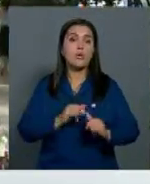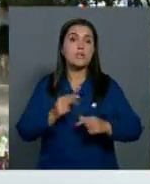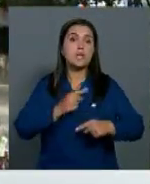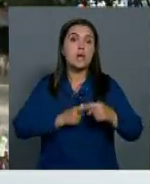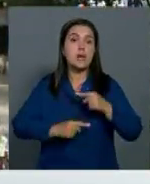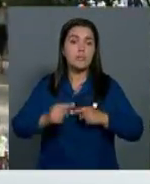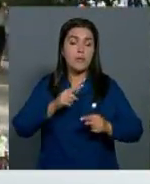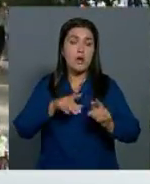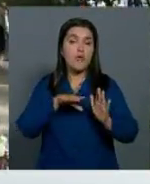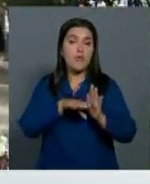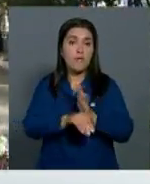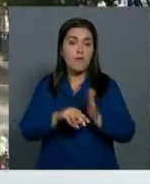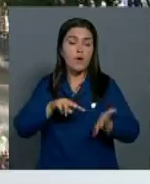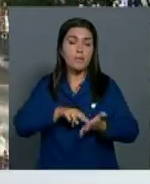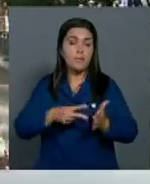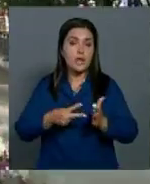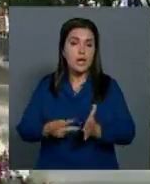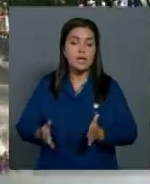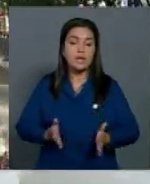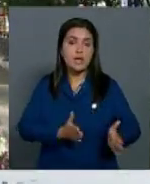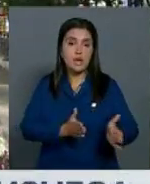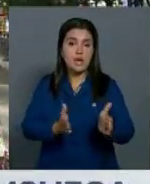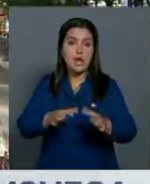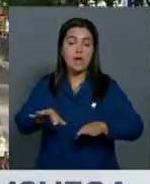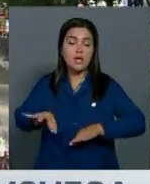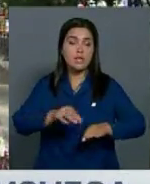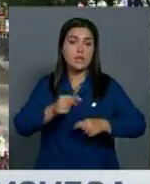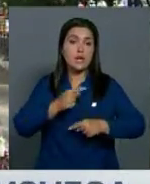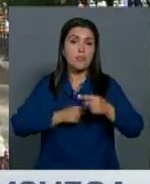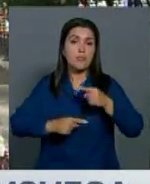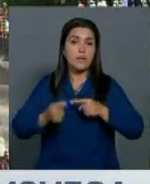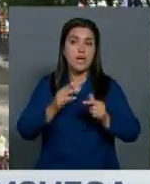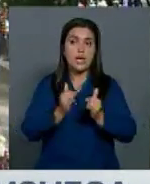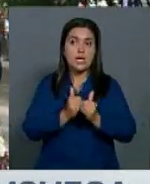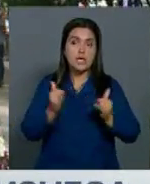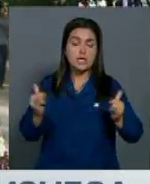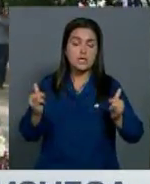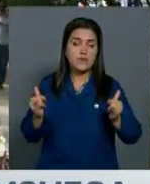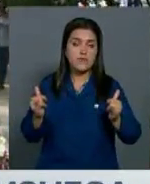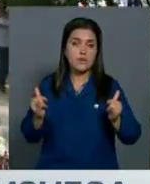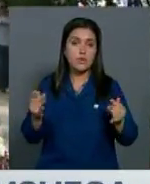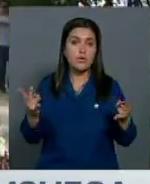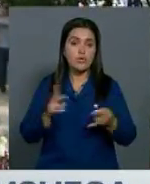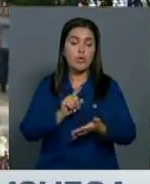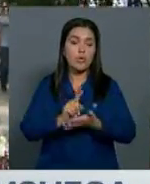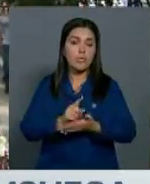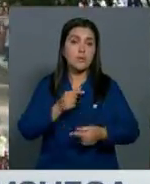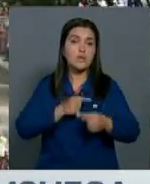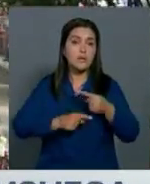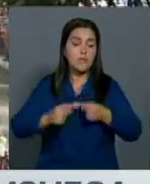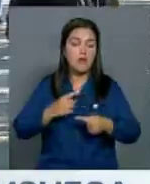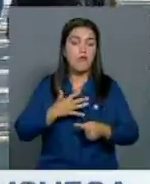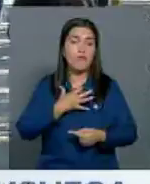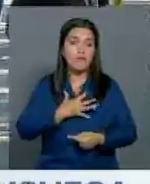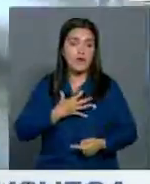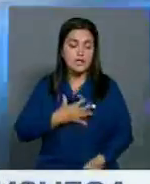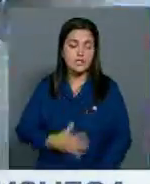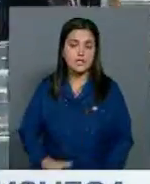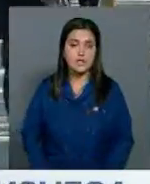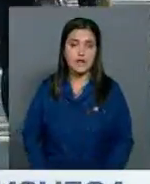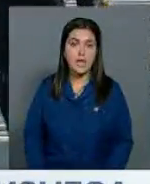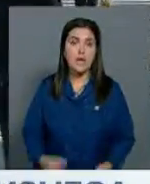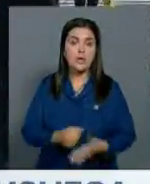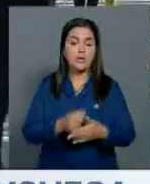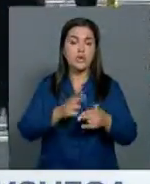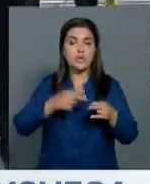карты предпринимательства, которая разработана для именно развития именно этих ниш предпринимательства, приоритетных отраслей. До конца года